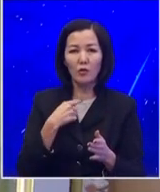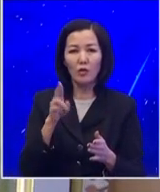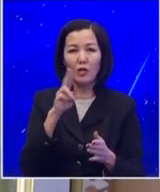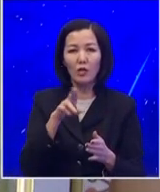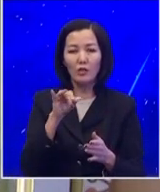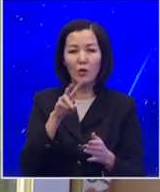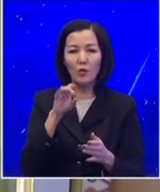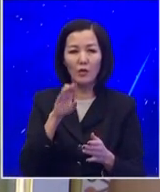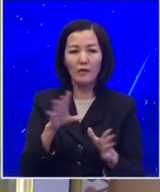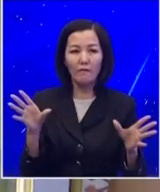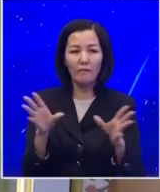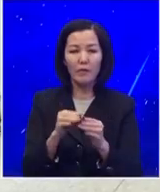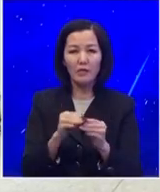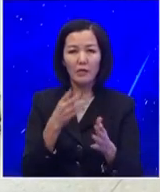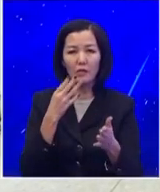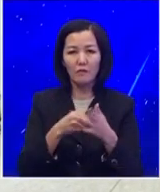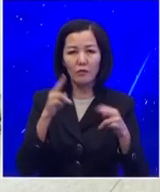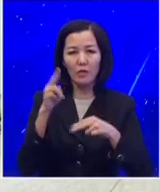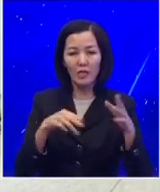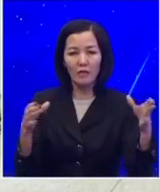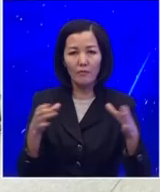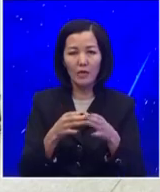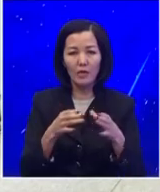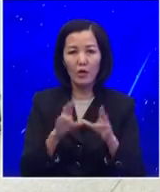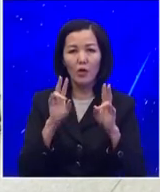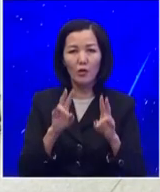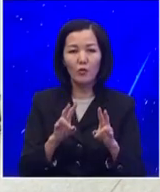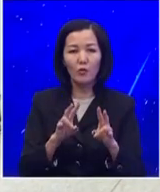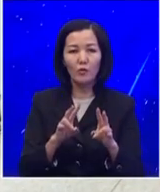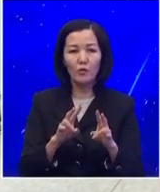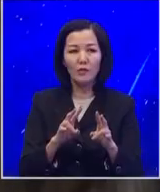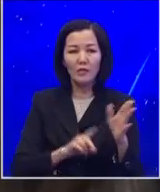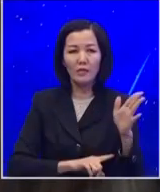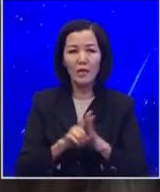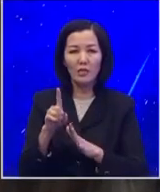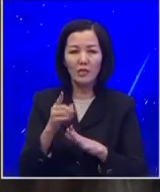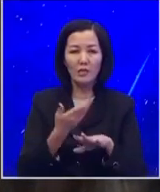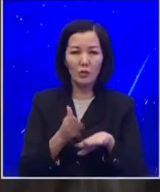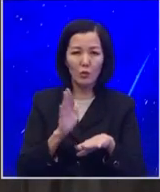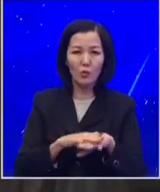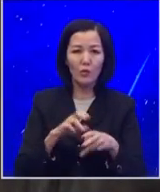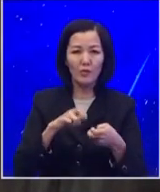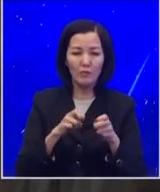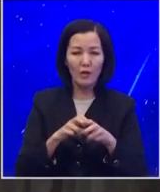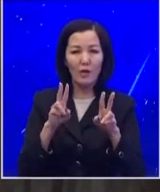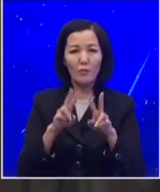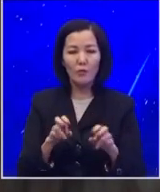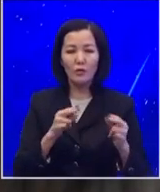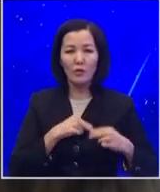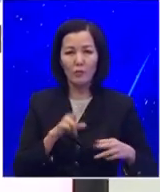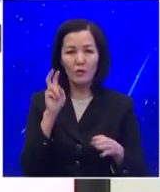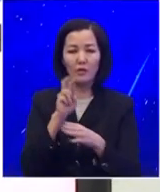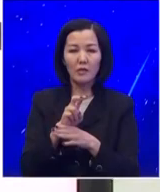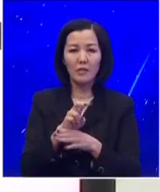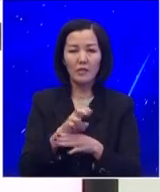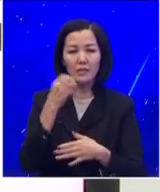Вместе с товарищами мужчина создал свою строительную бригаду. Однако дело не задалось. Начались финансовые трудности. В поисках работы Даулен обратился в